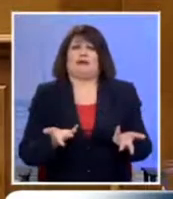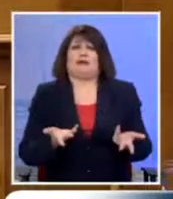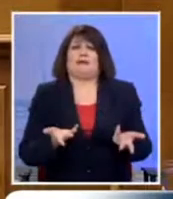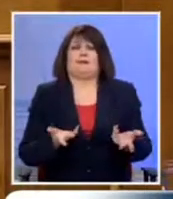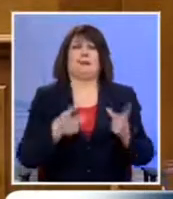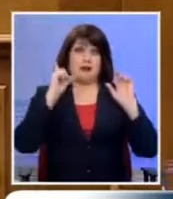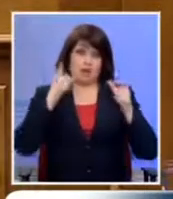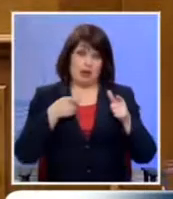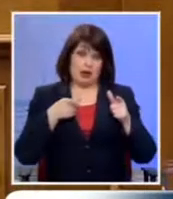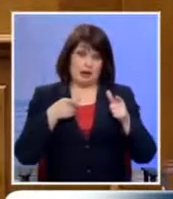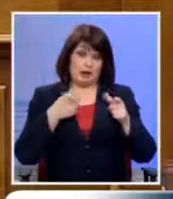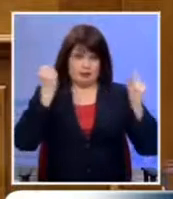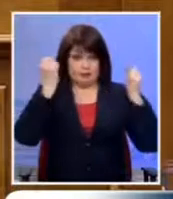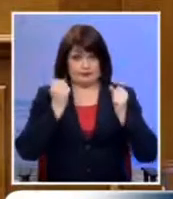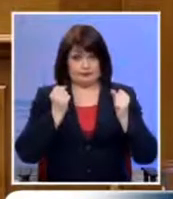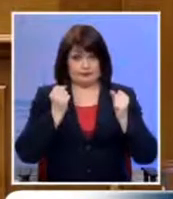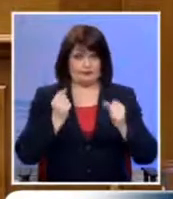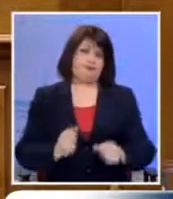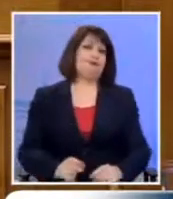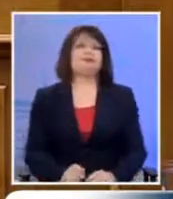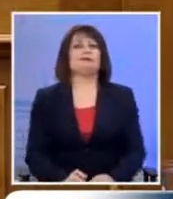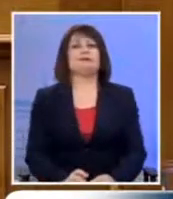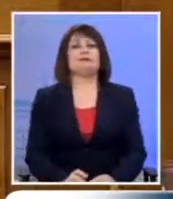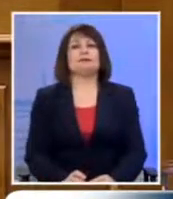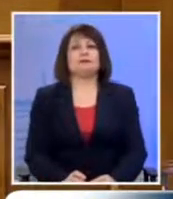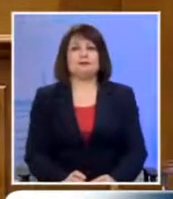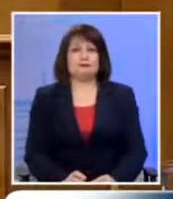πάντως η δημοκρατία ή φιανδήποτε μορφή της.